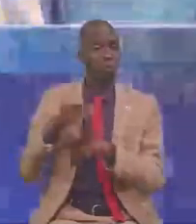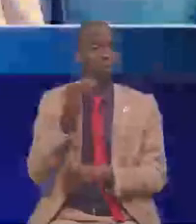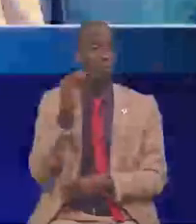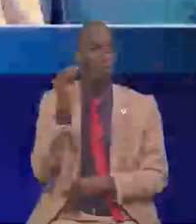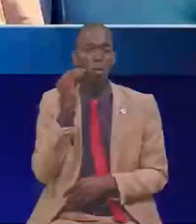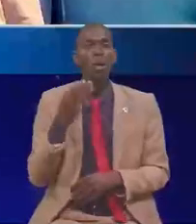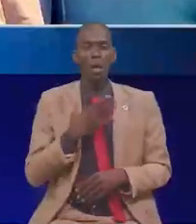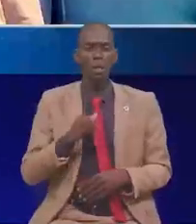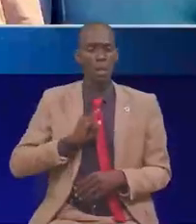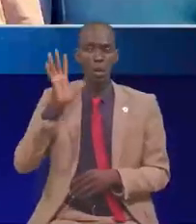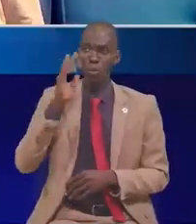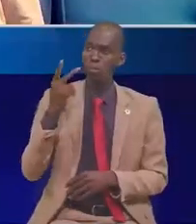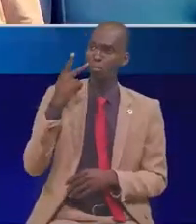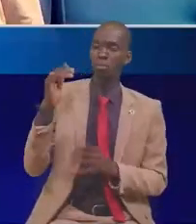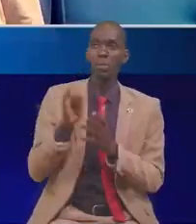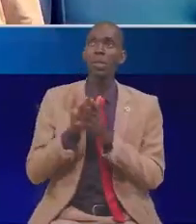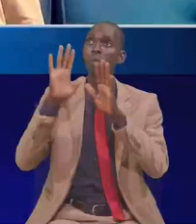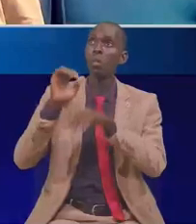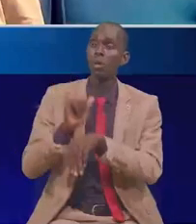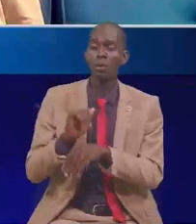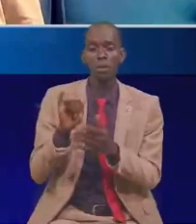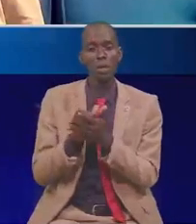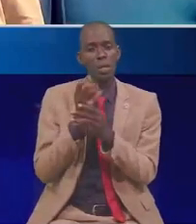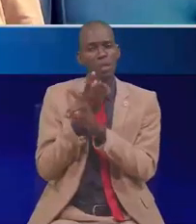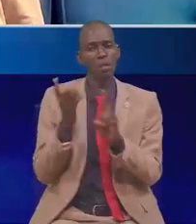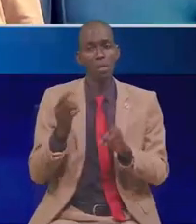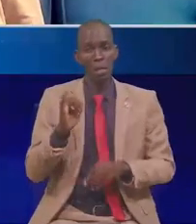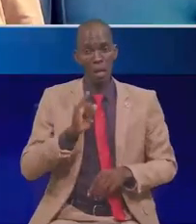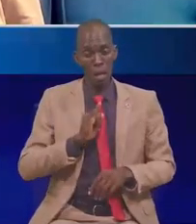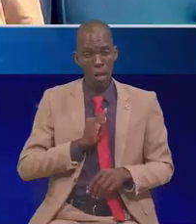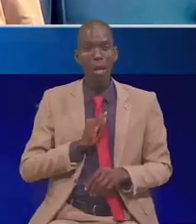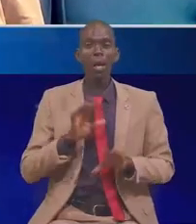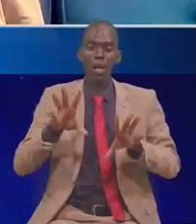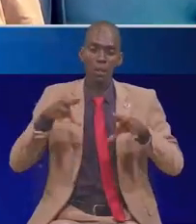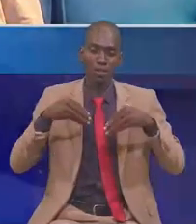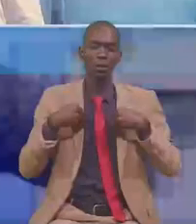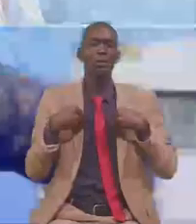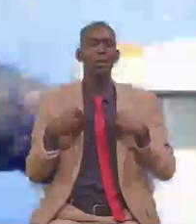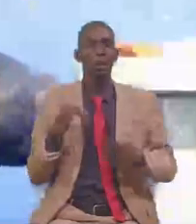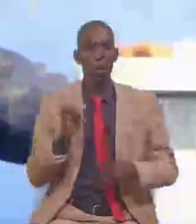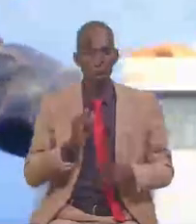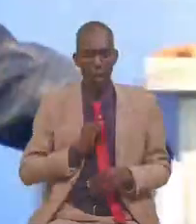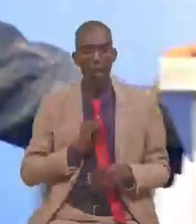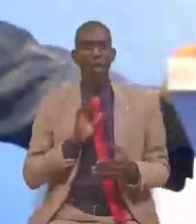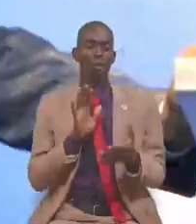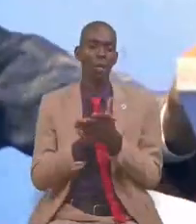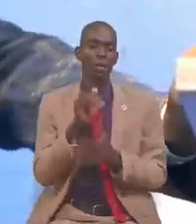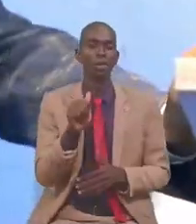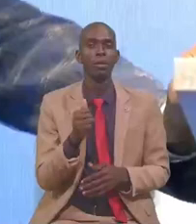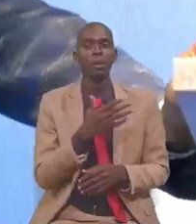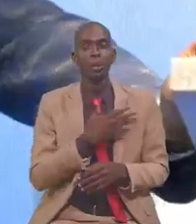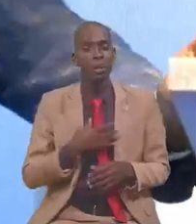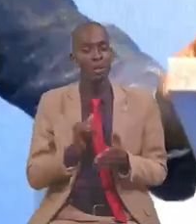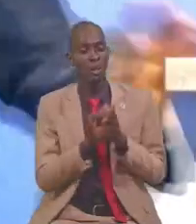maison, je verrai ce miracle, je verrai la délivrance. Je l'accepte, je crois cela. Et